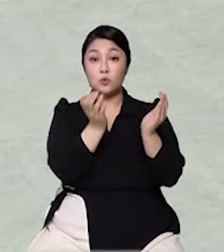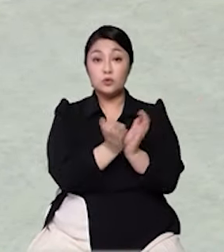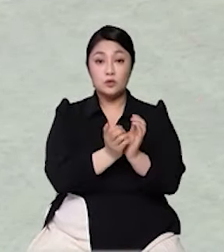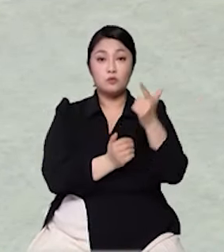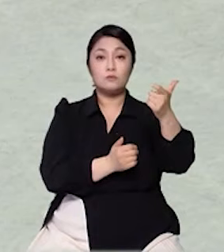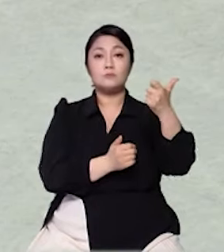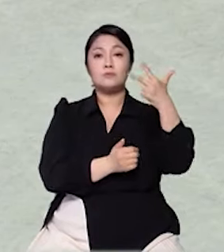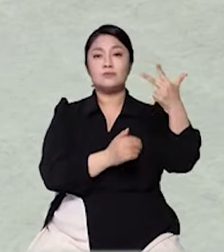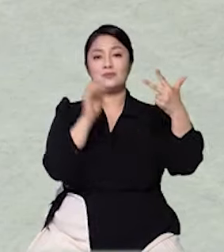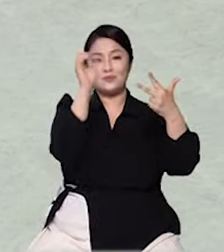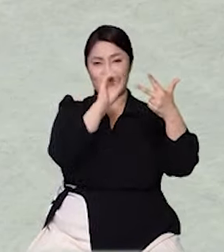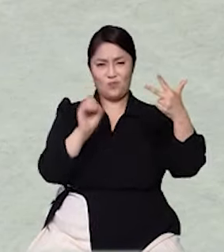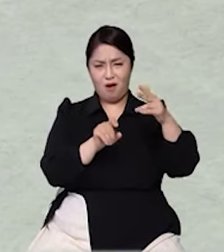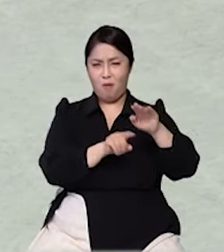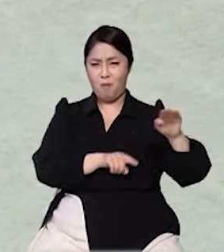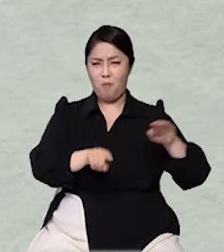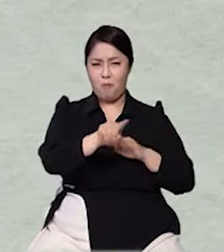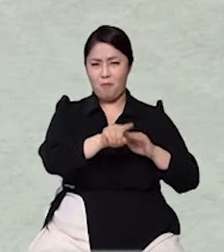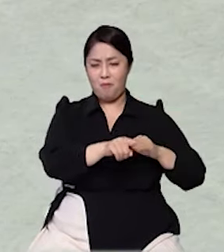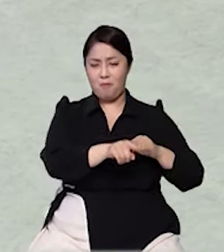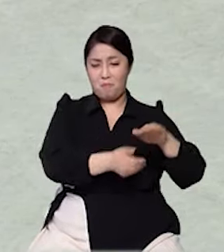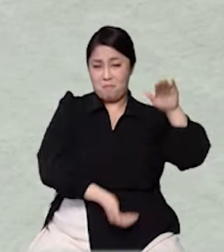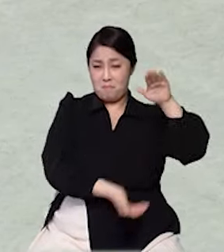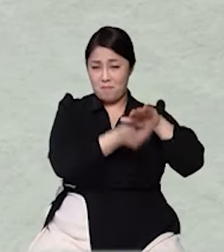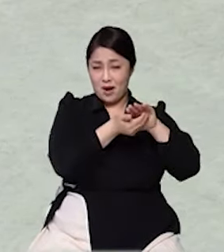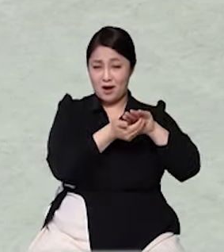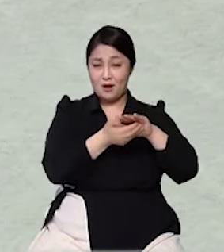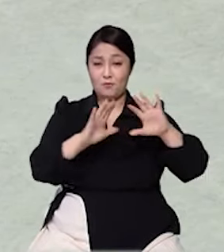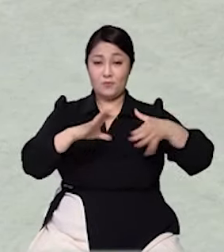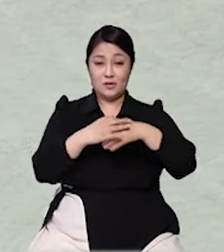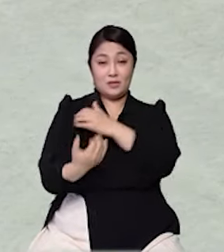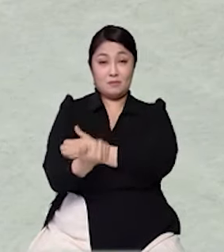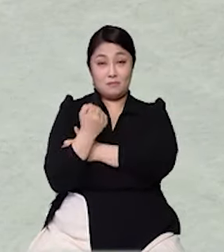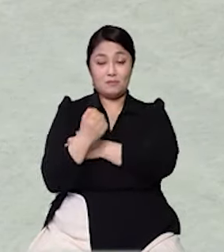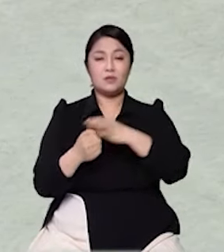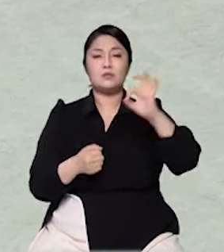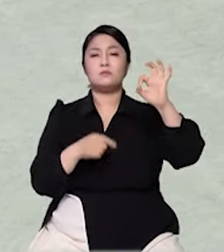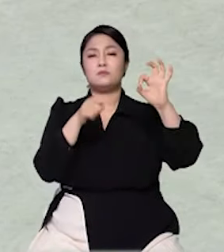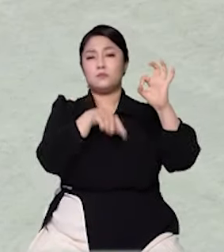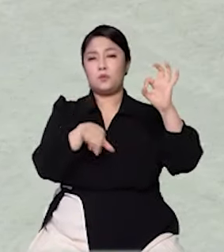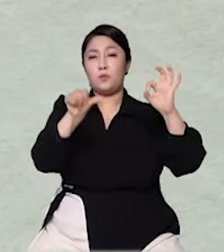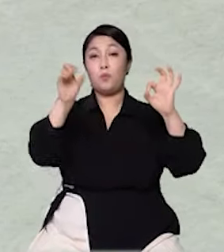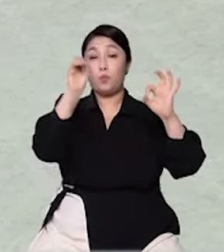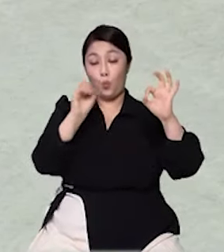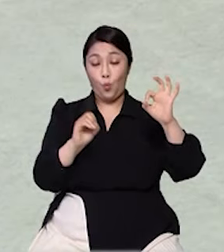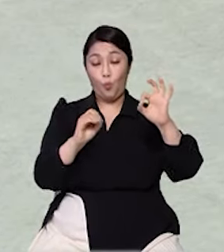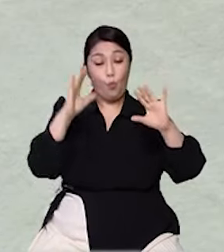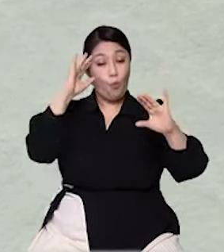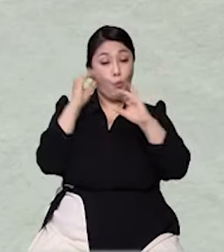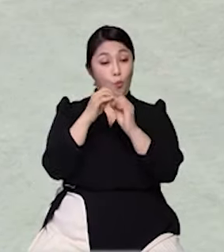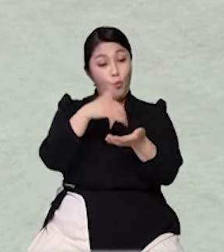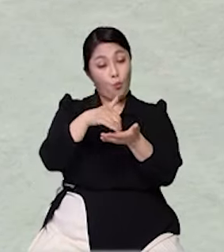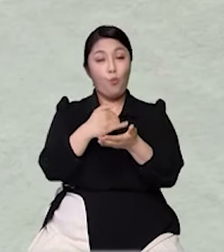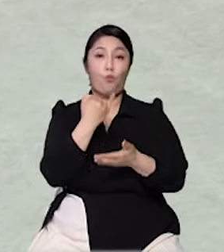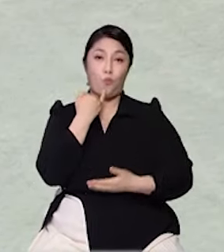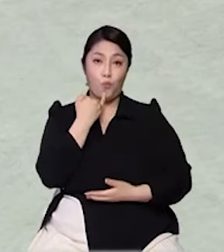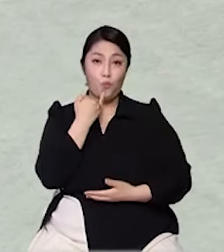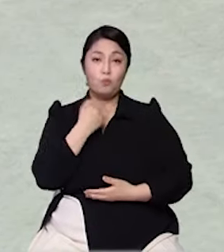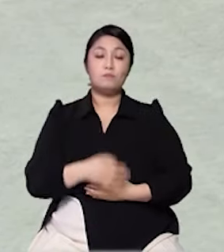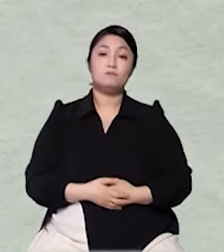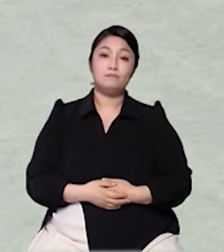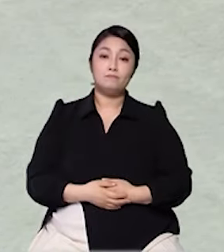67% 로 압도적인 가운데 국민의 힘도 10.5% 로 두 자리수 지지율을 기록했습니다